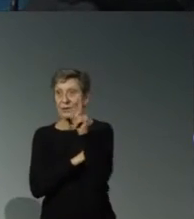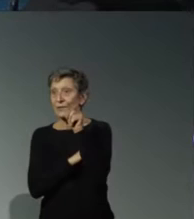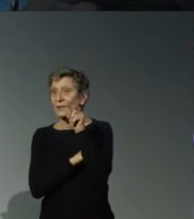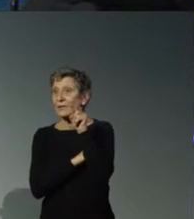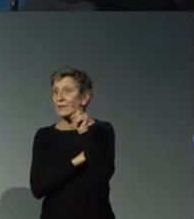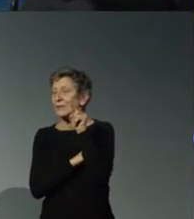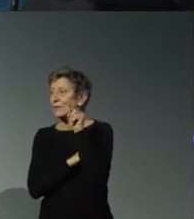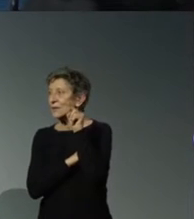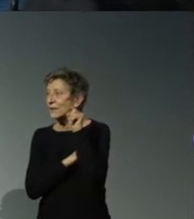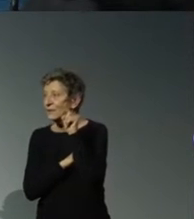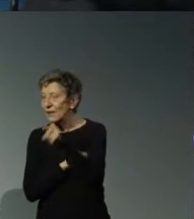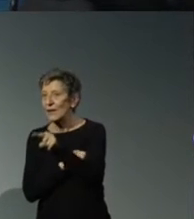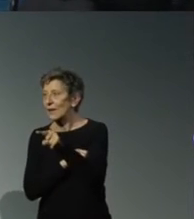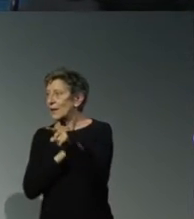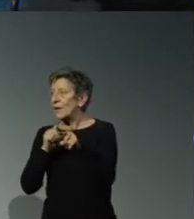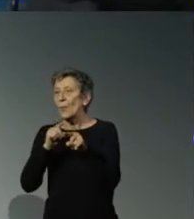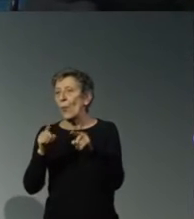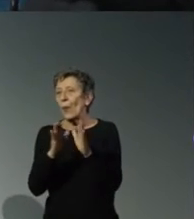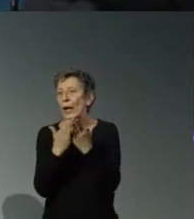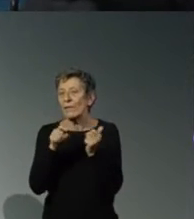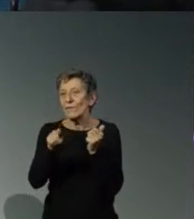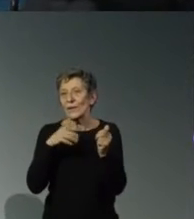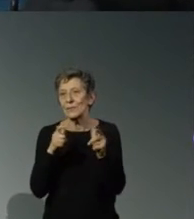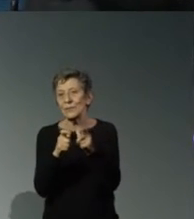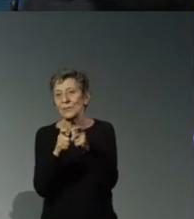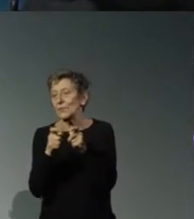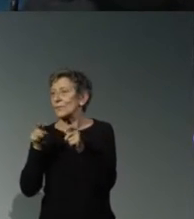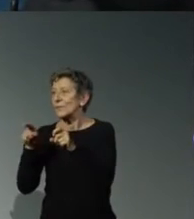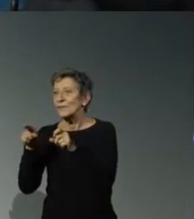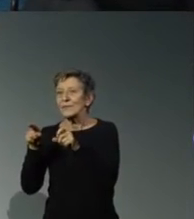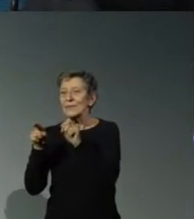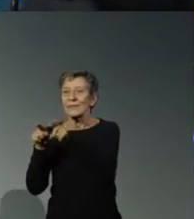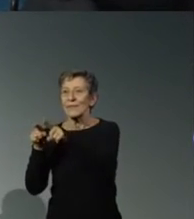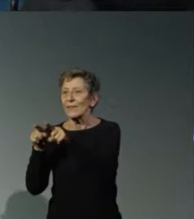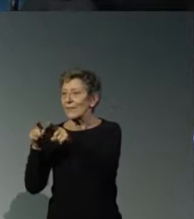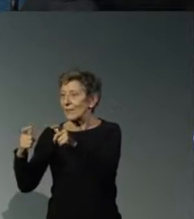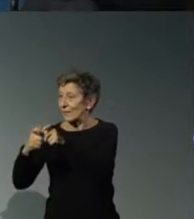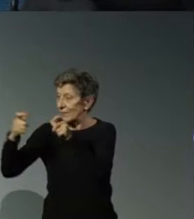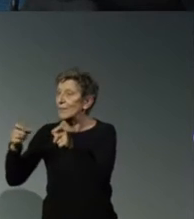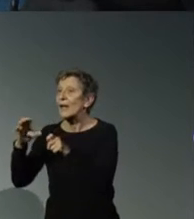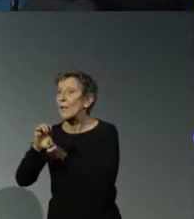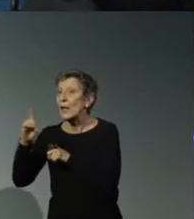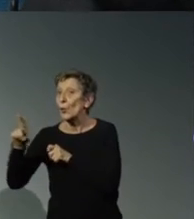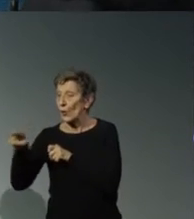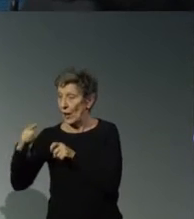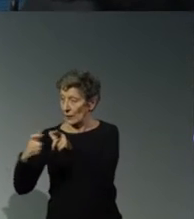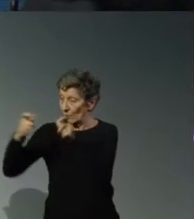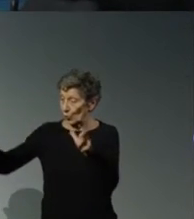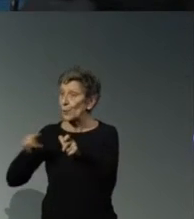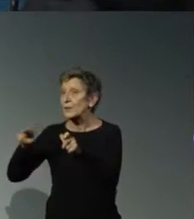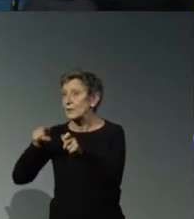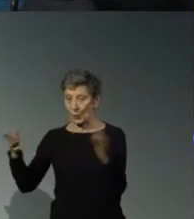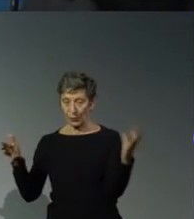firme Kay & Co, puisque c'est comme ça que s'appelle dans votre livre Émilien de Reclène la firme, dont le patron, dont il nous est dit assez tôt, je ne spoil